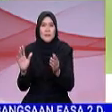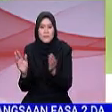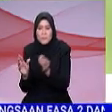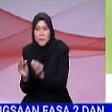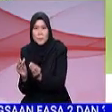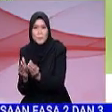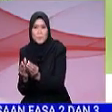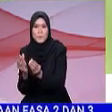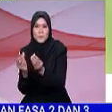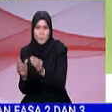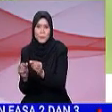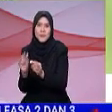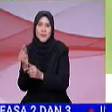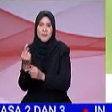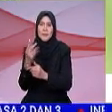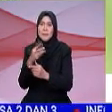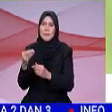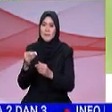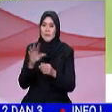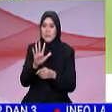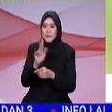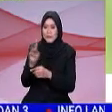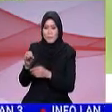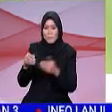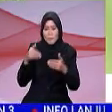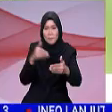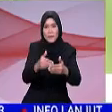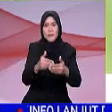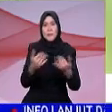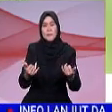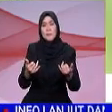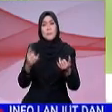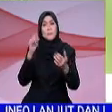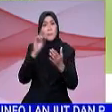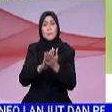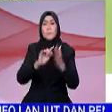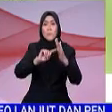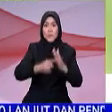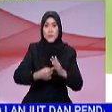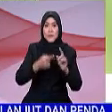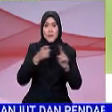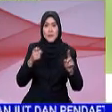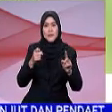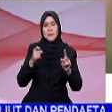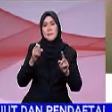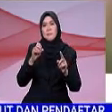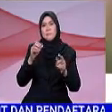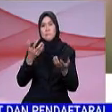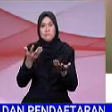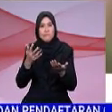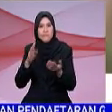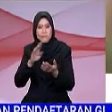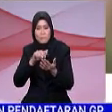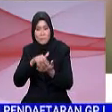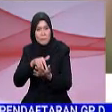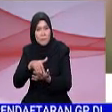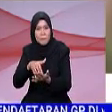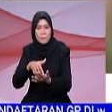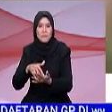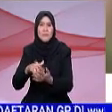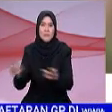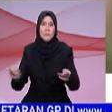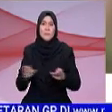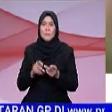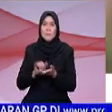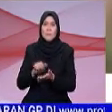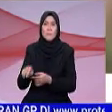dan jangkitan berlaku dalam radius 5 km serta dipercayai berpunca daripada biosecurity yang lemah. Sehubungan itu, pengusaha